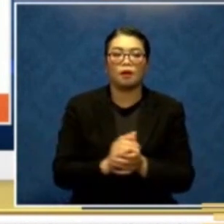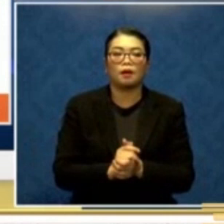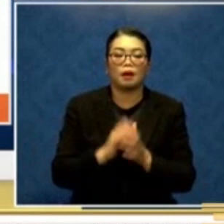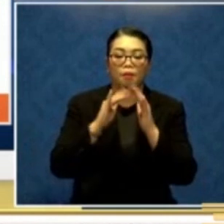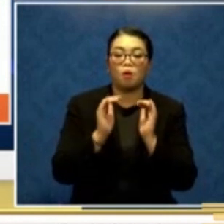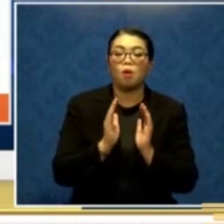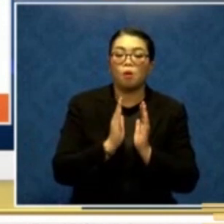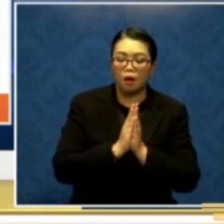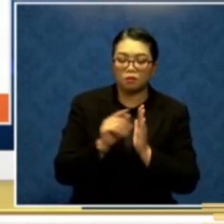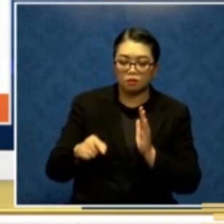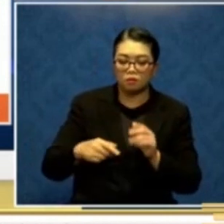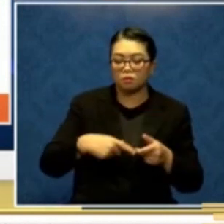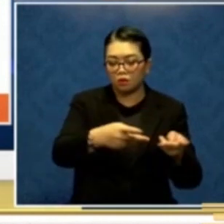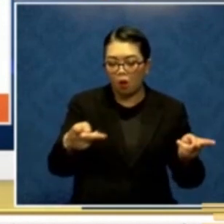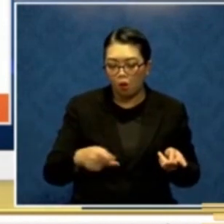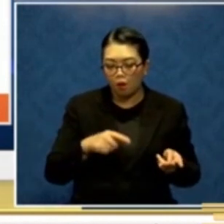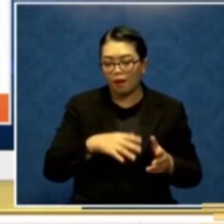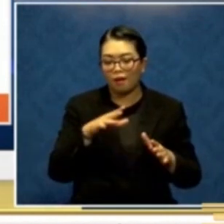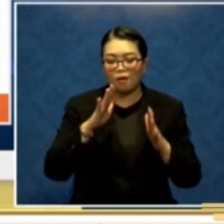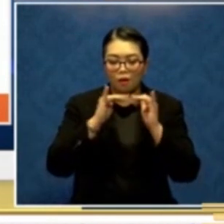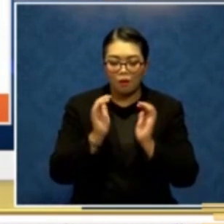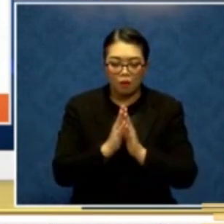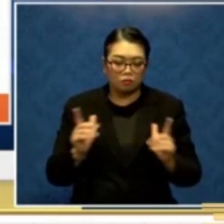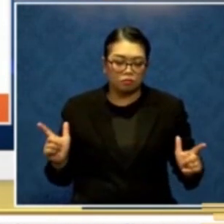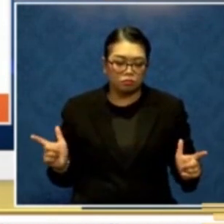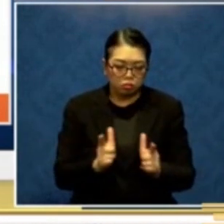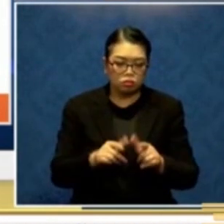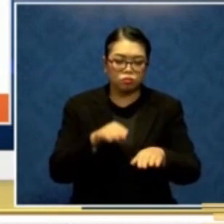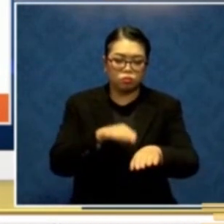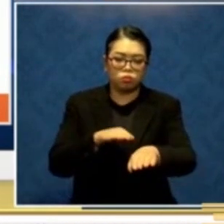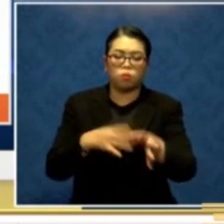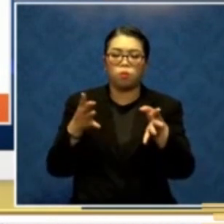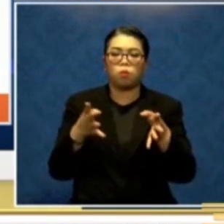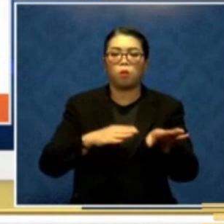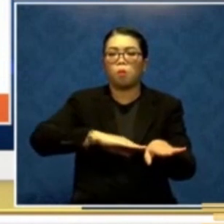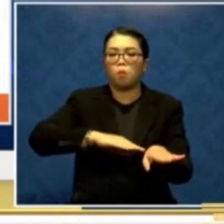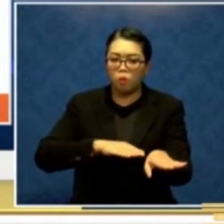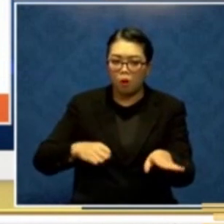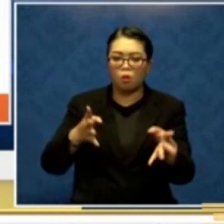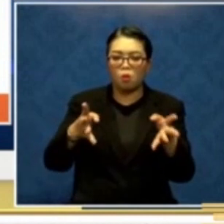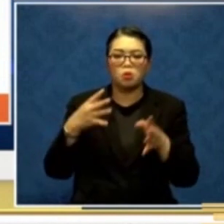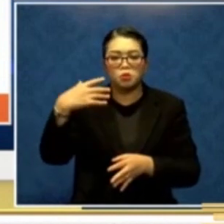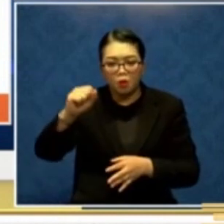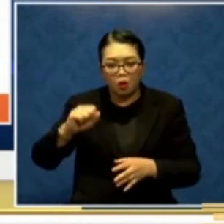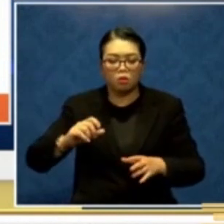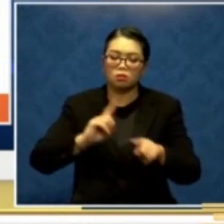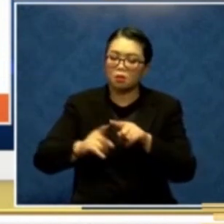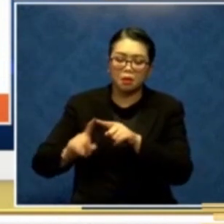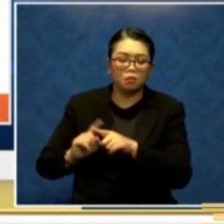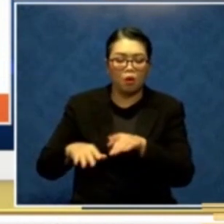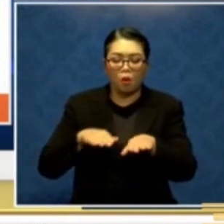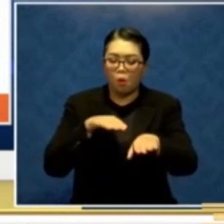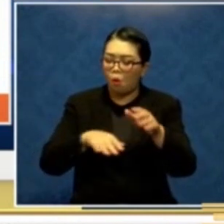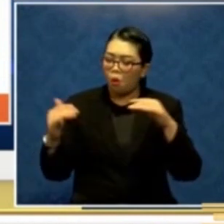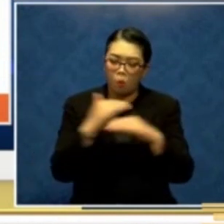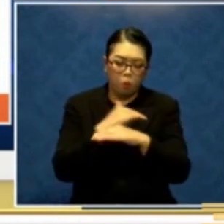มีสับธเก่า ชำรุด และแคบ ชันนอกจนั้นยงพบรถเปทุกพ่วงขนาดใหญ่วิงใช้ในเส้ทางนางก่าว อย่จำ